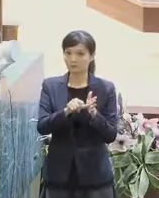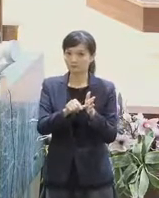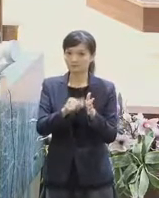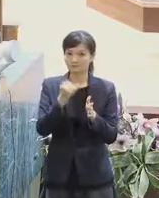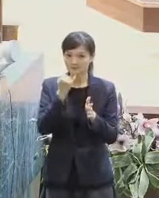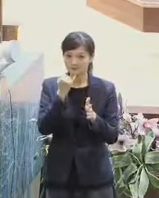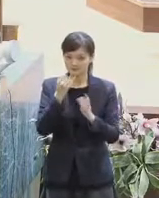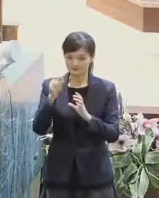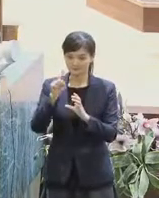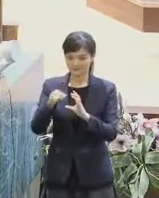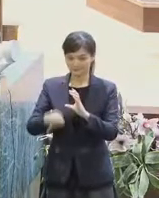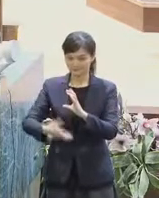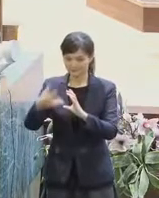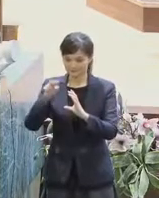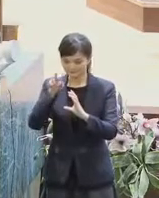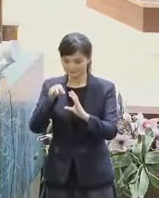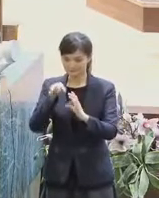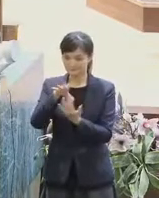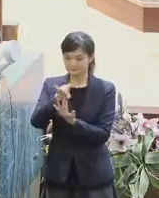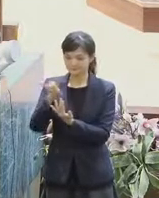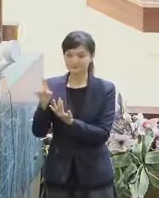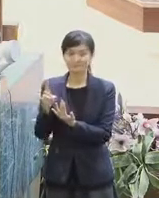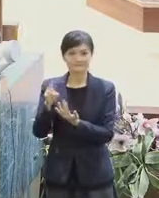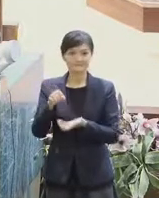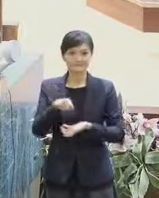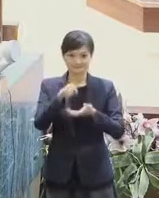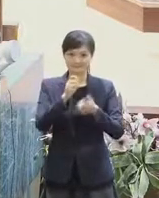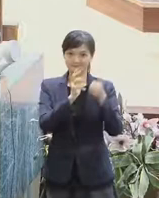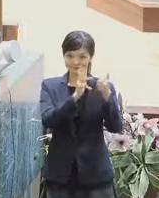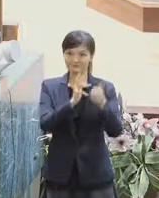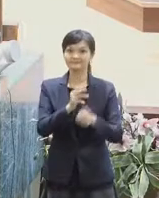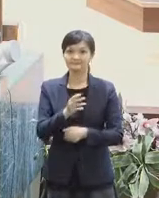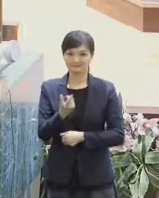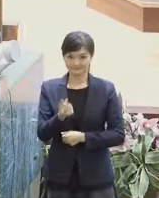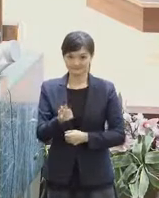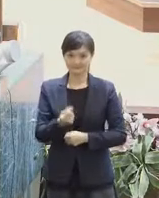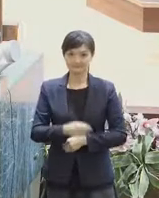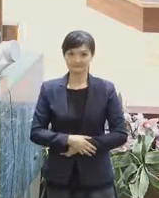统，并提出拿出里面的问题来进行问答。